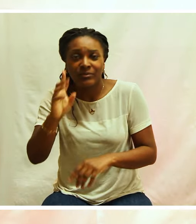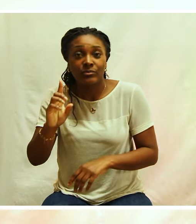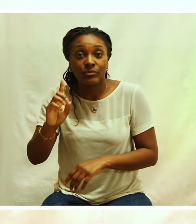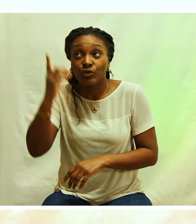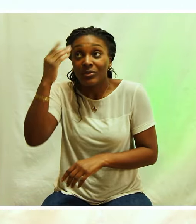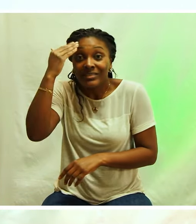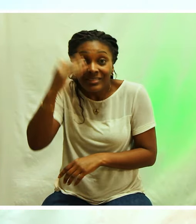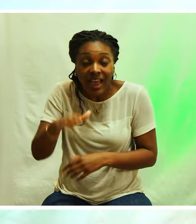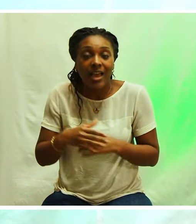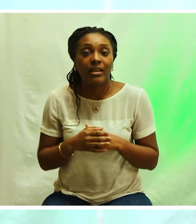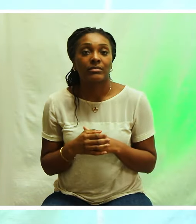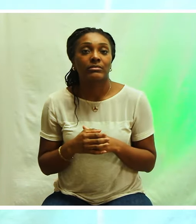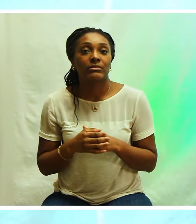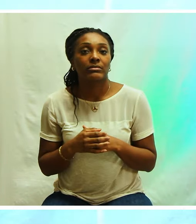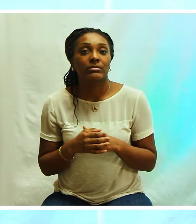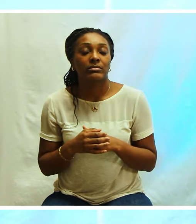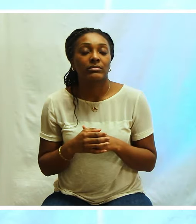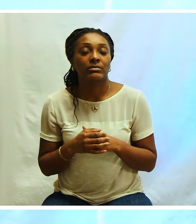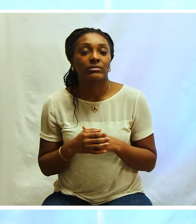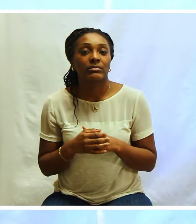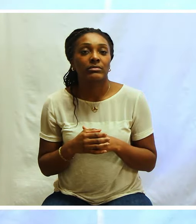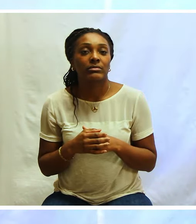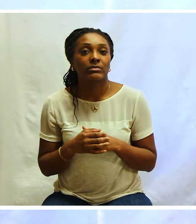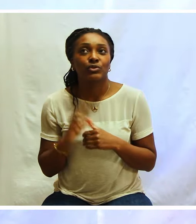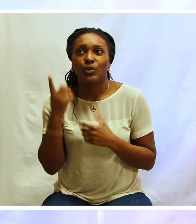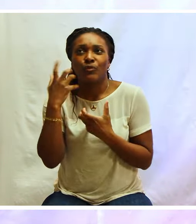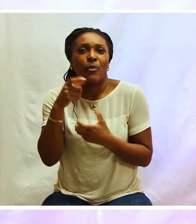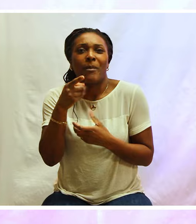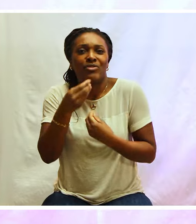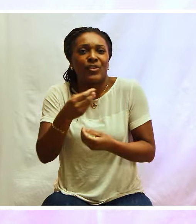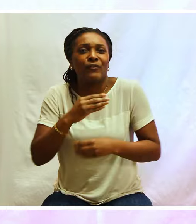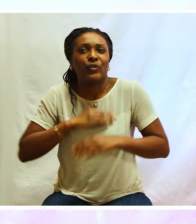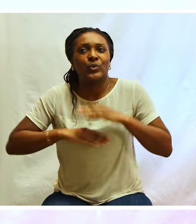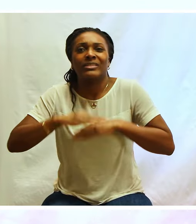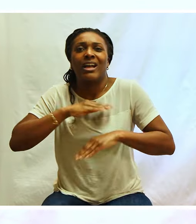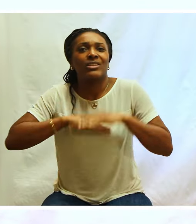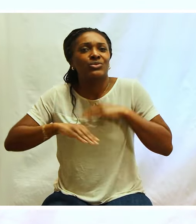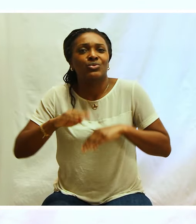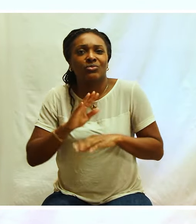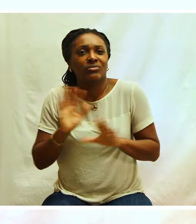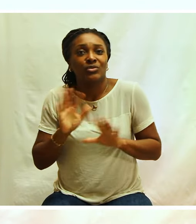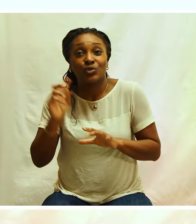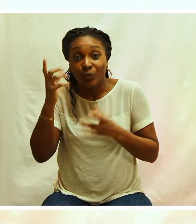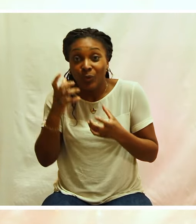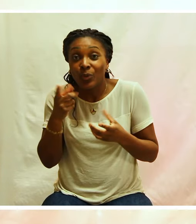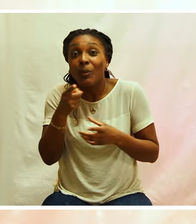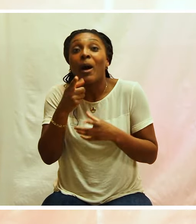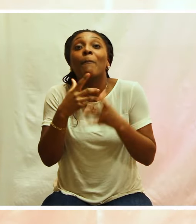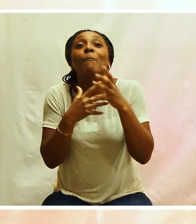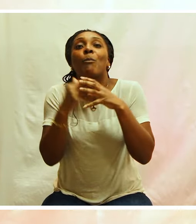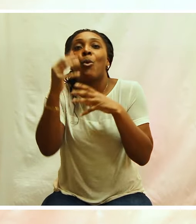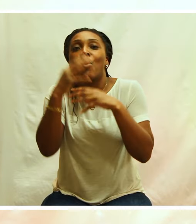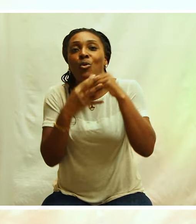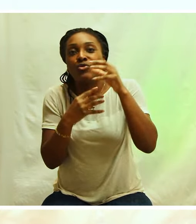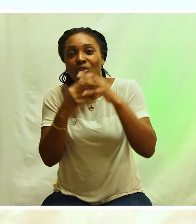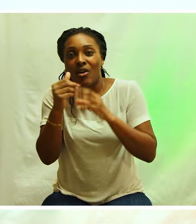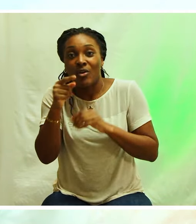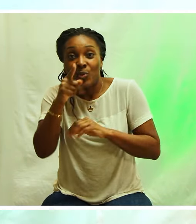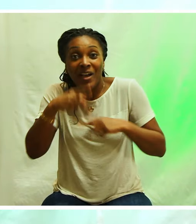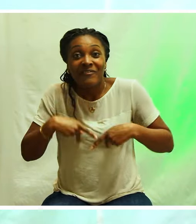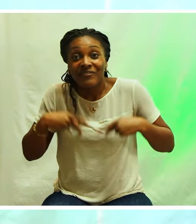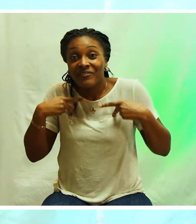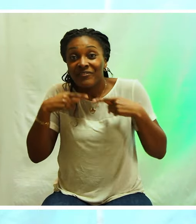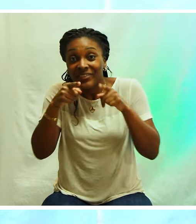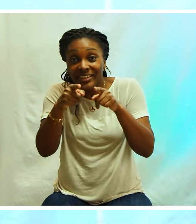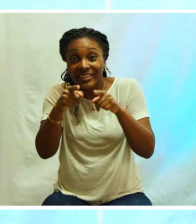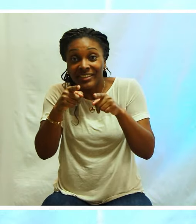fin, ceux qui font ça arrivent dans des frustrations. Dieu veut non seulement ton bonheur, mais qu'à travers ta vie, tu puisses être une source